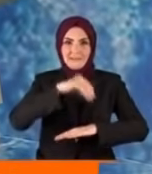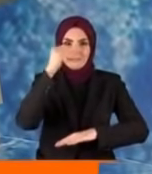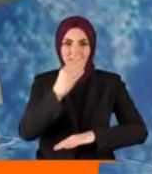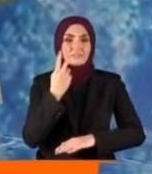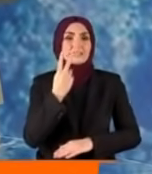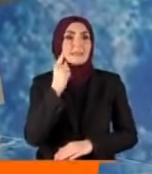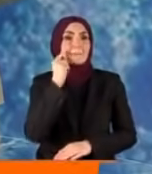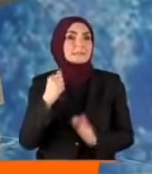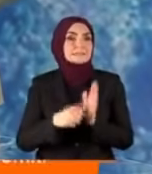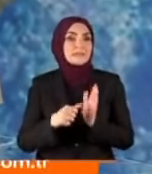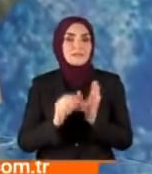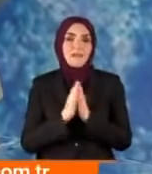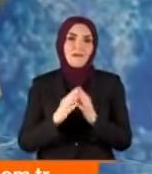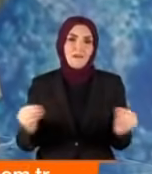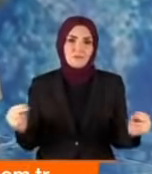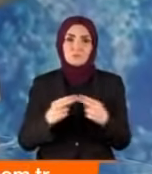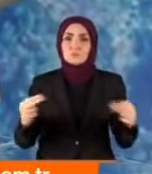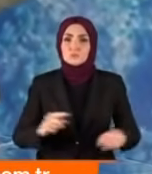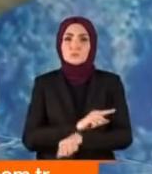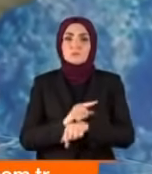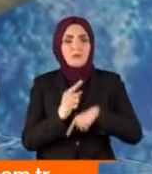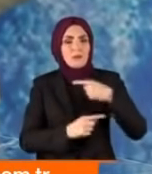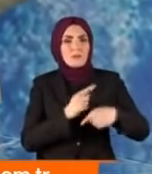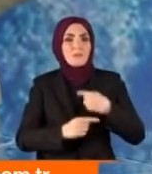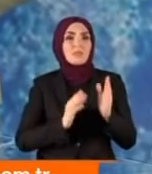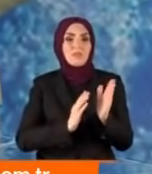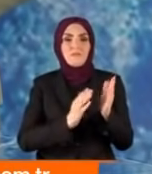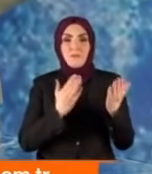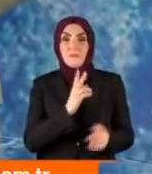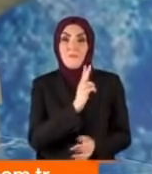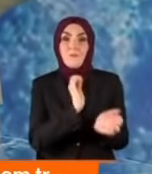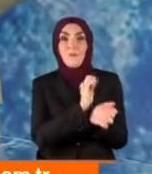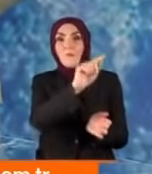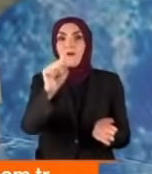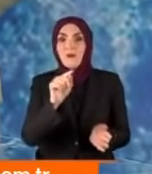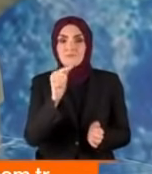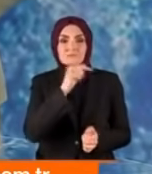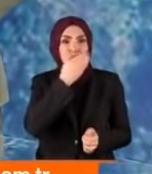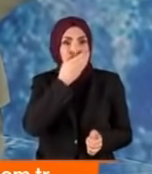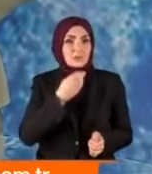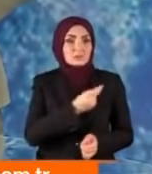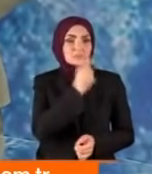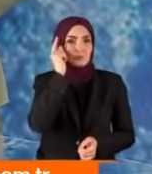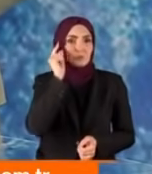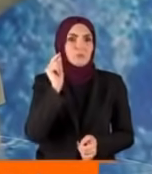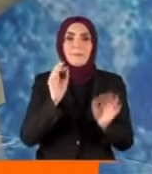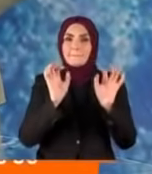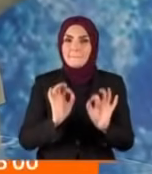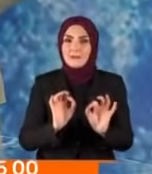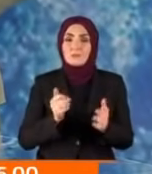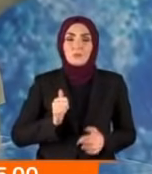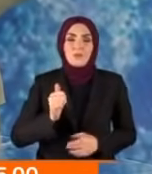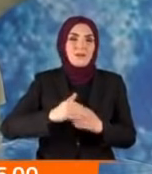da aranıyordu. Hatta ailesi kaçırıldığından bile şüphelenmeye başlamıştı. Ancak günler sonra genç kadından acı haber